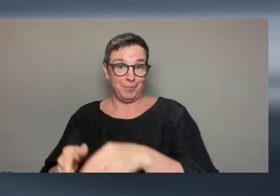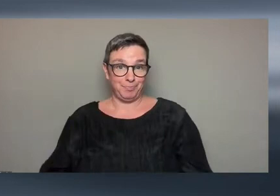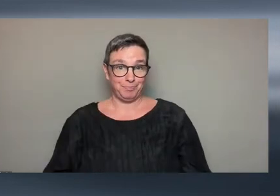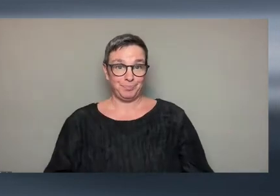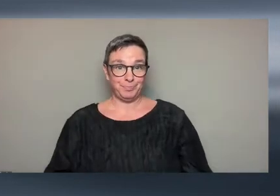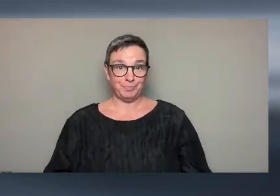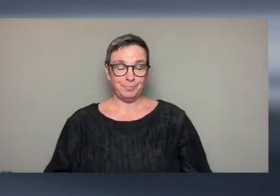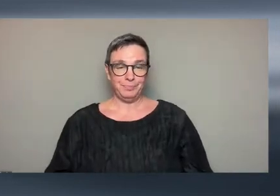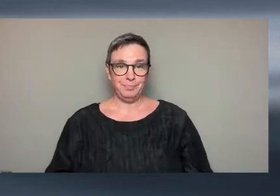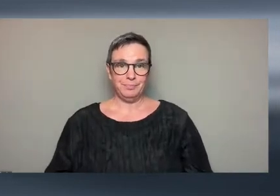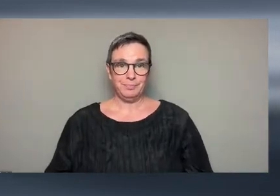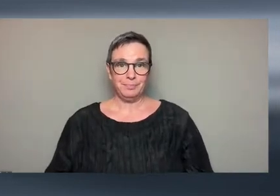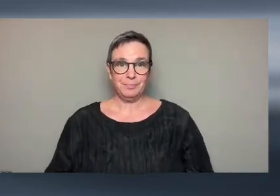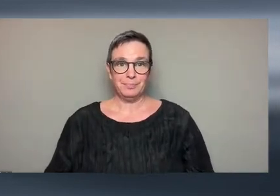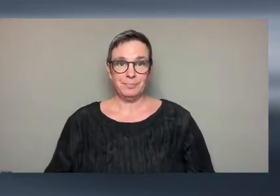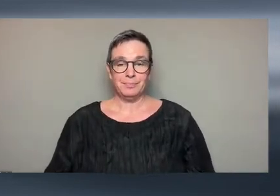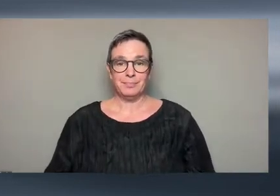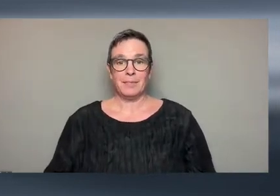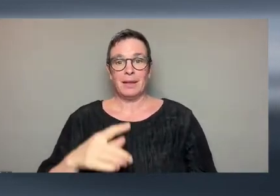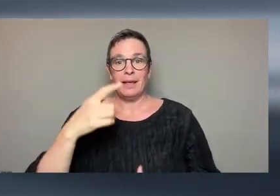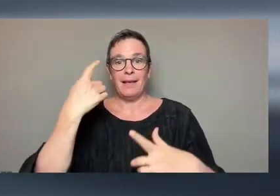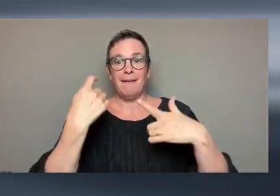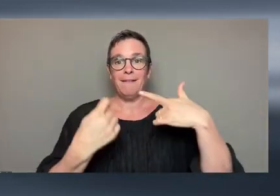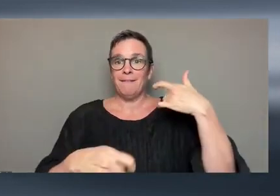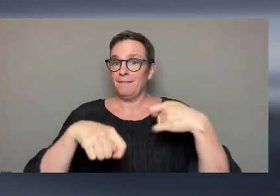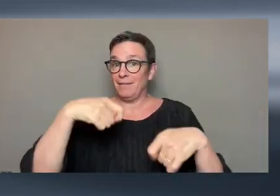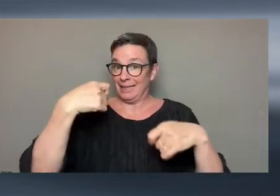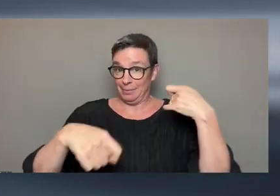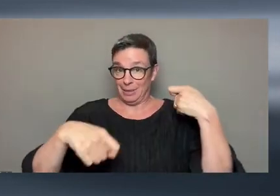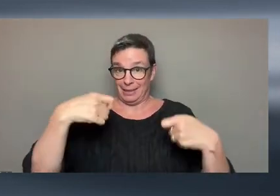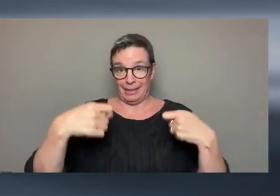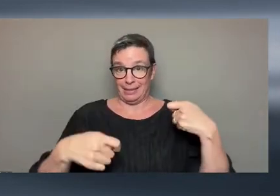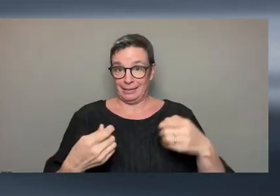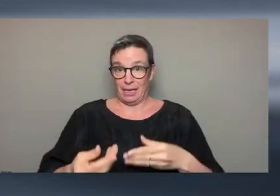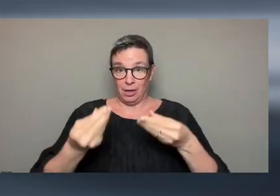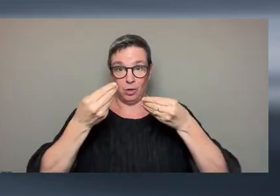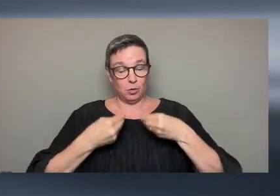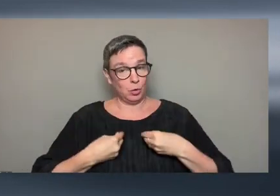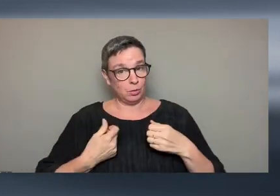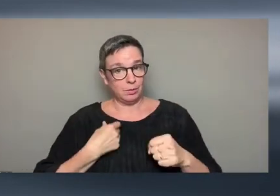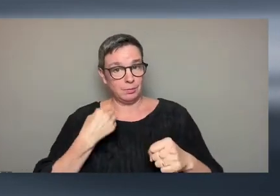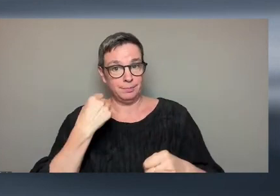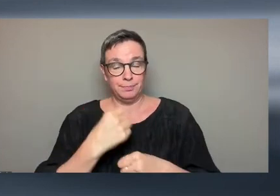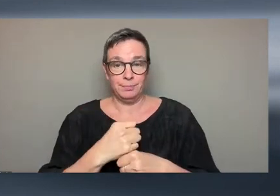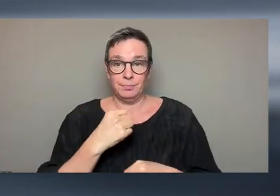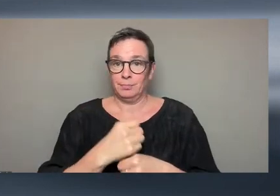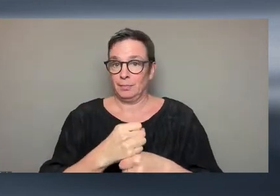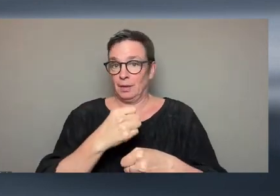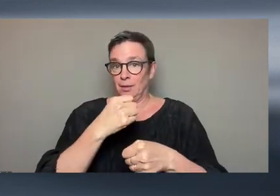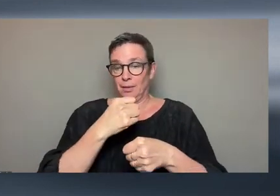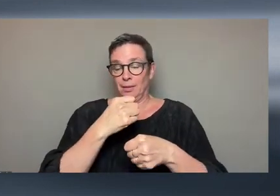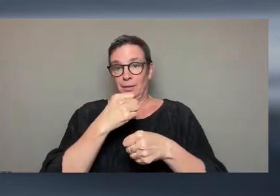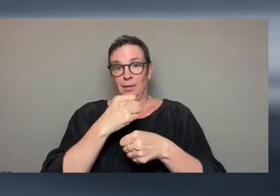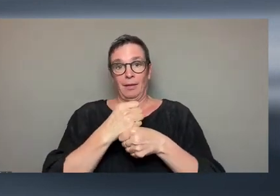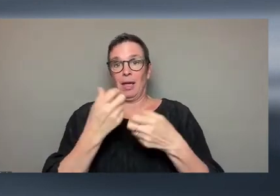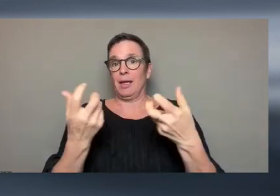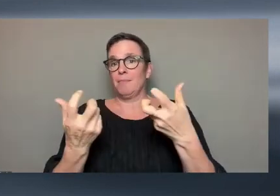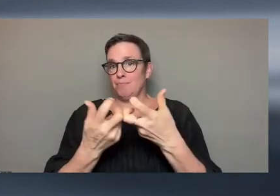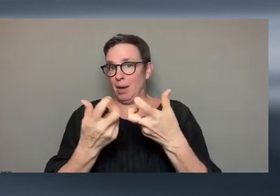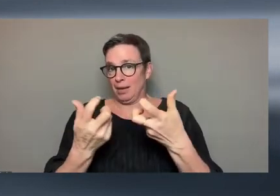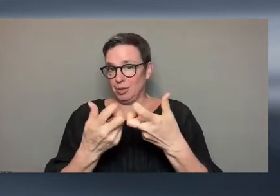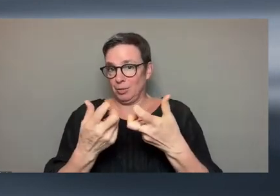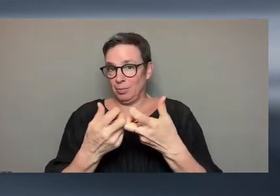Cette précision et cette flexibilité nous ouvrent de nouvelles perspectives. Nous travaillons par exemple en ce moment sur